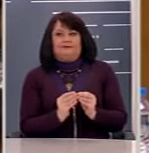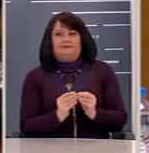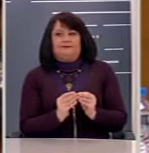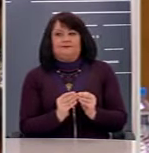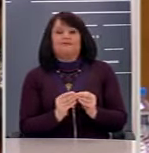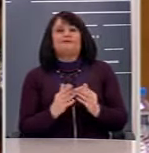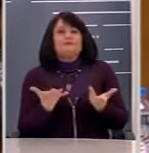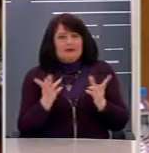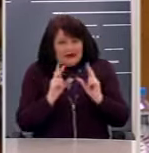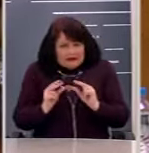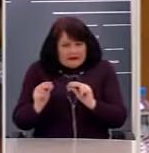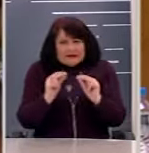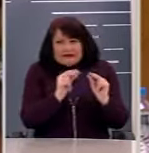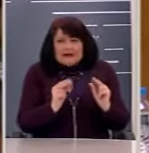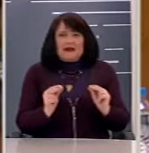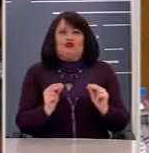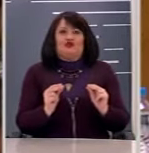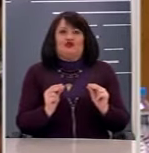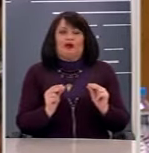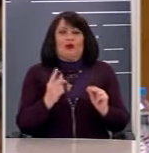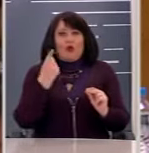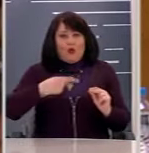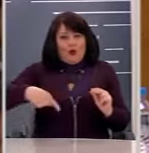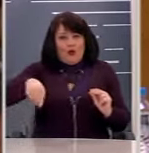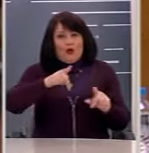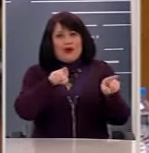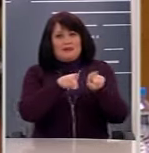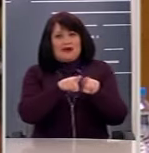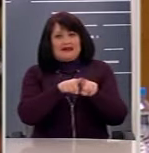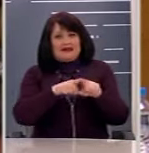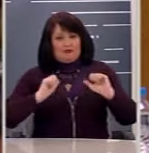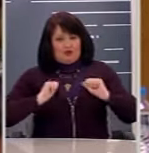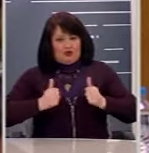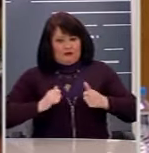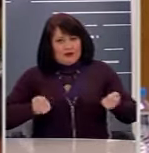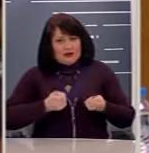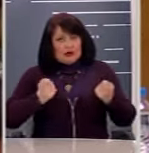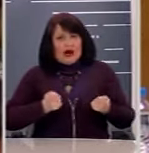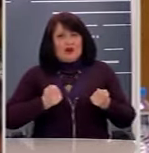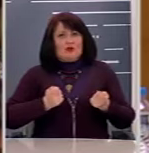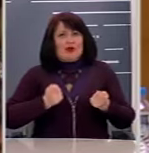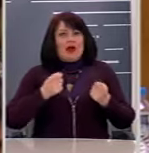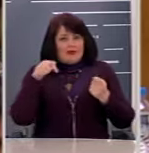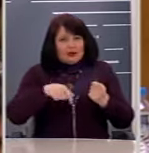Και να συζητήσουμε, θα αναλάβουμε μαζί, όλοι μαζί, τέτοιες πρωτοβουλίες να ανοίξει αυτή η ιστορία?